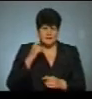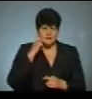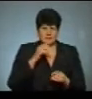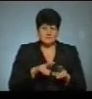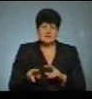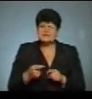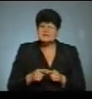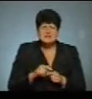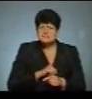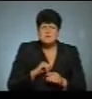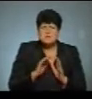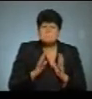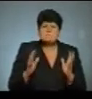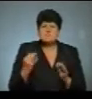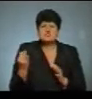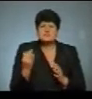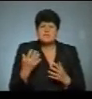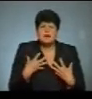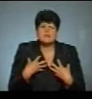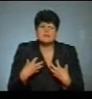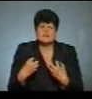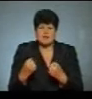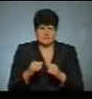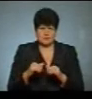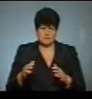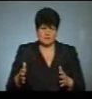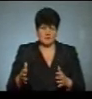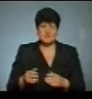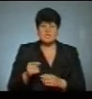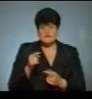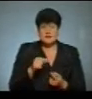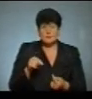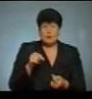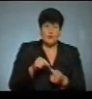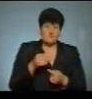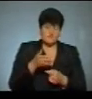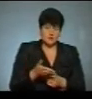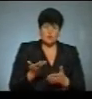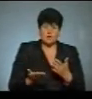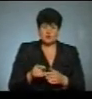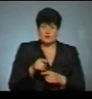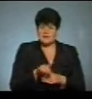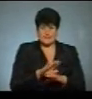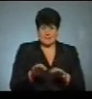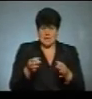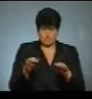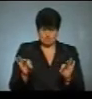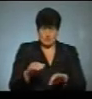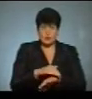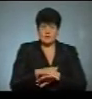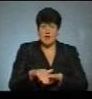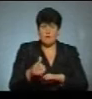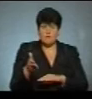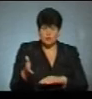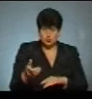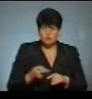їх цікавить, вабить і розвиває. І, відповідно, якщо їх не пускають на вулицю, це